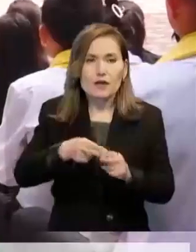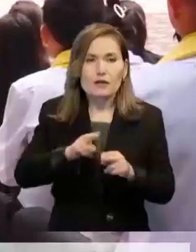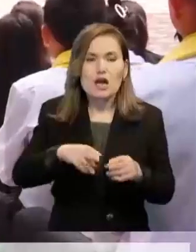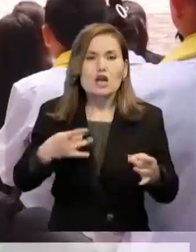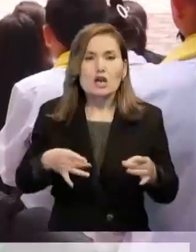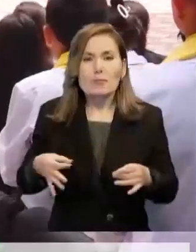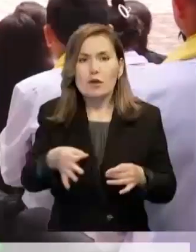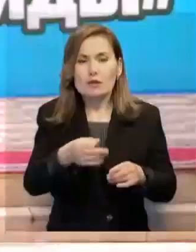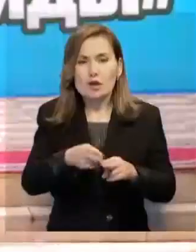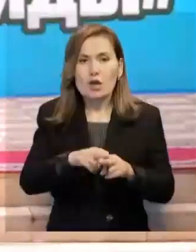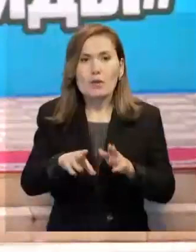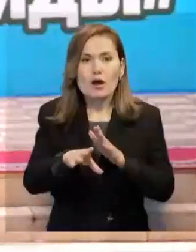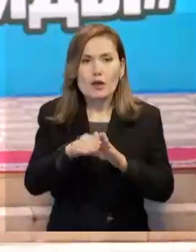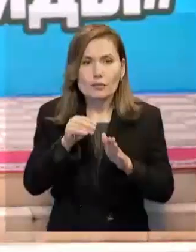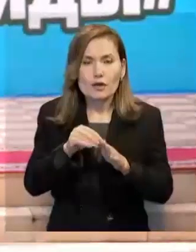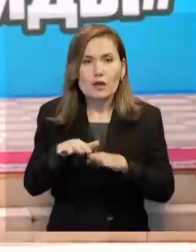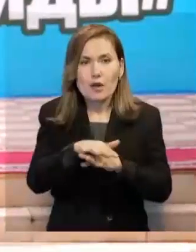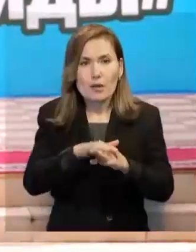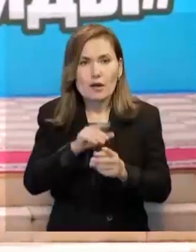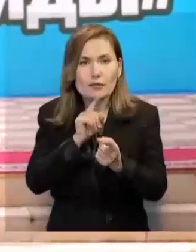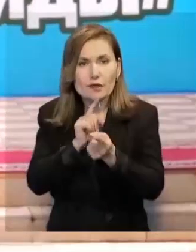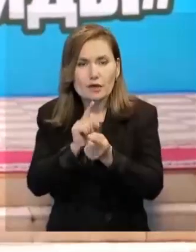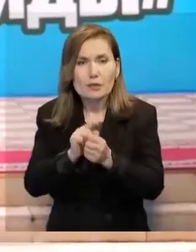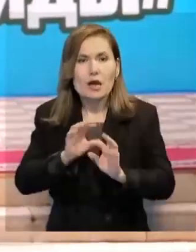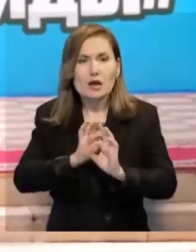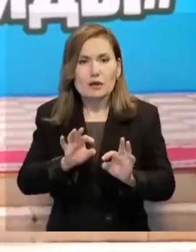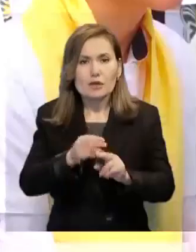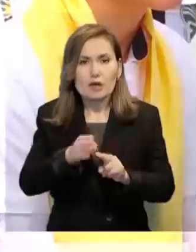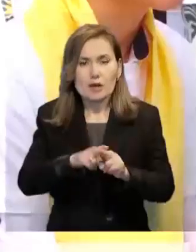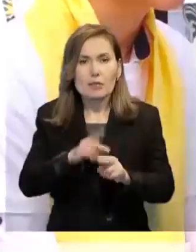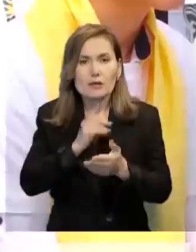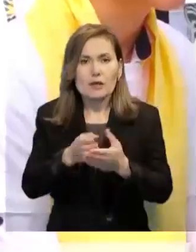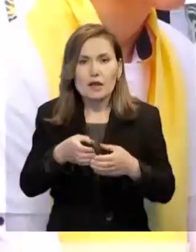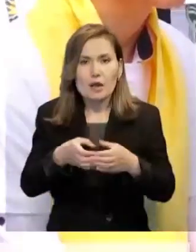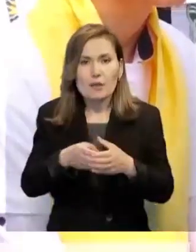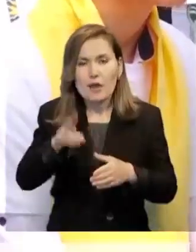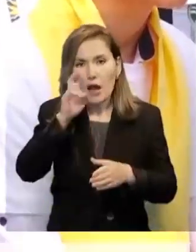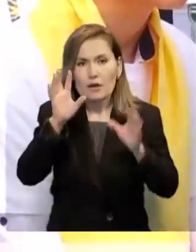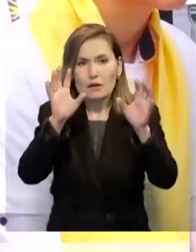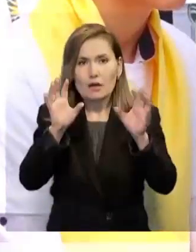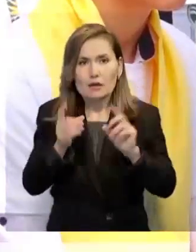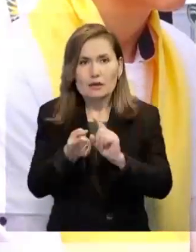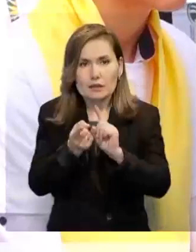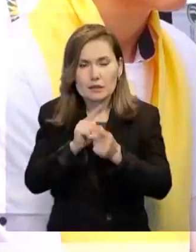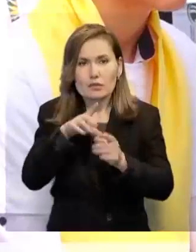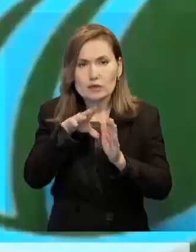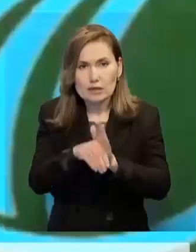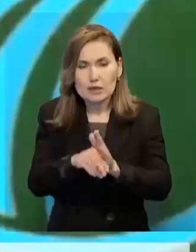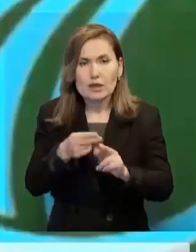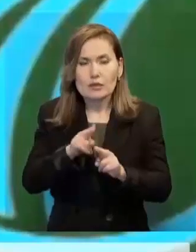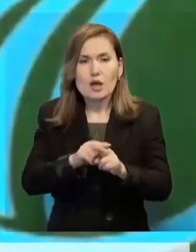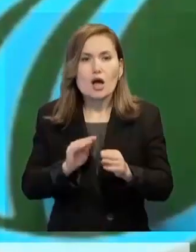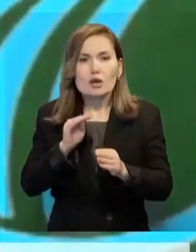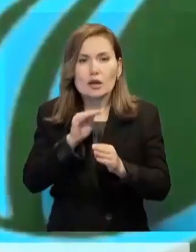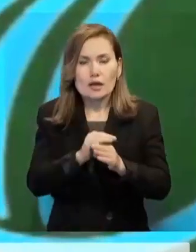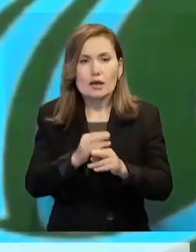облыстық филиалы шараны референдумға қолдау білдіру мақсатында ұйымдастырған. Саяси ұйым мүшелері ата заңға енгізілетін өзгерістер